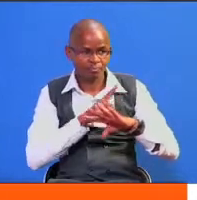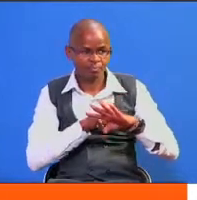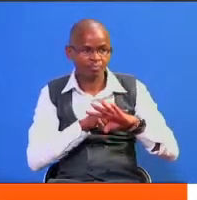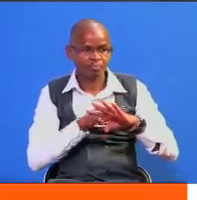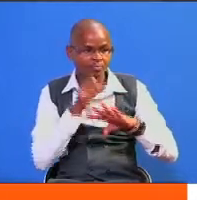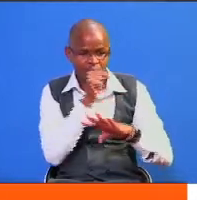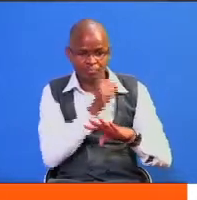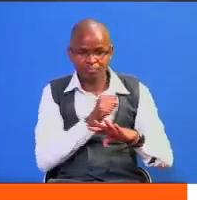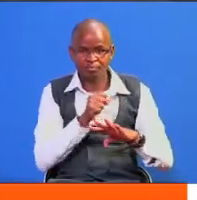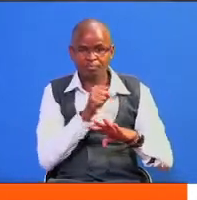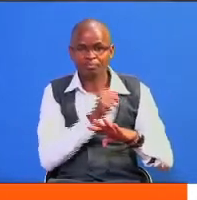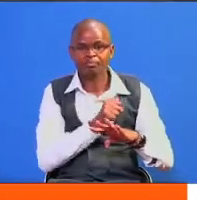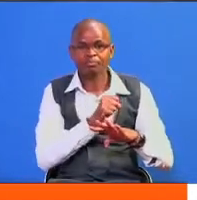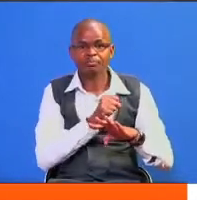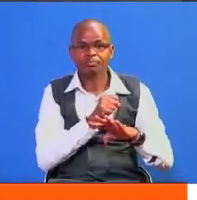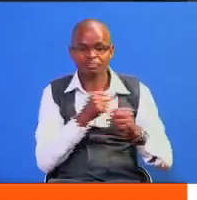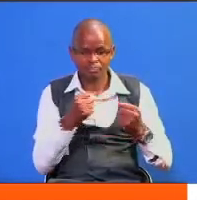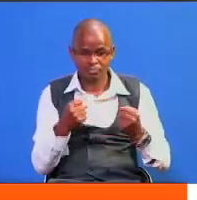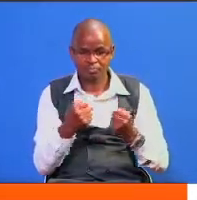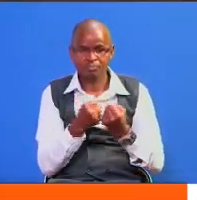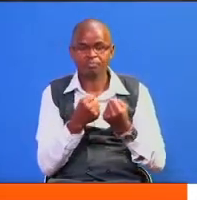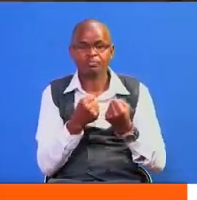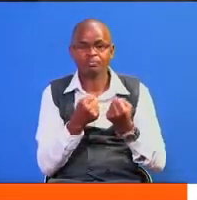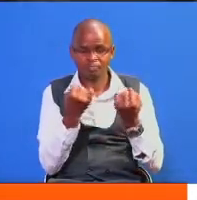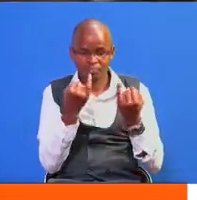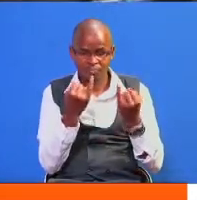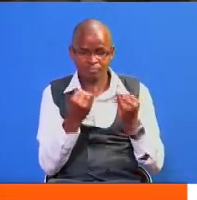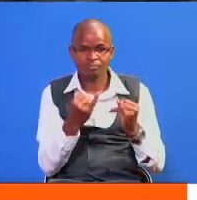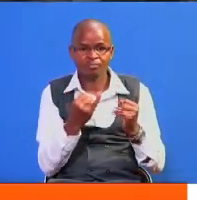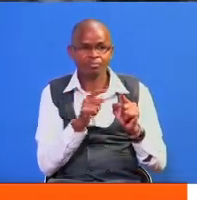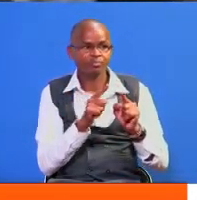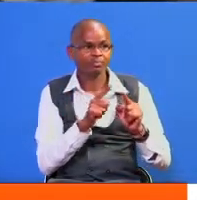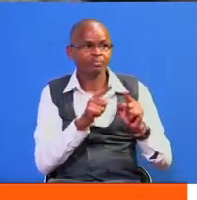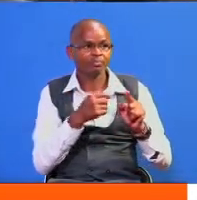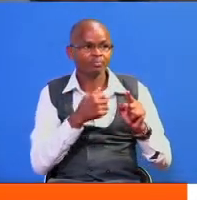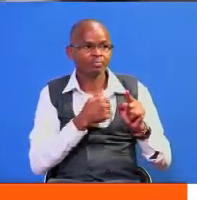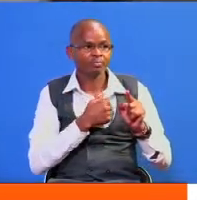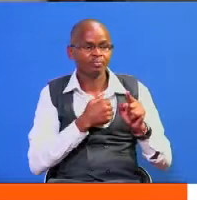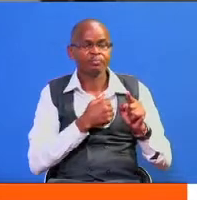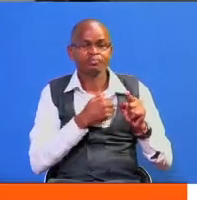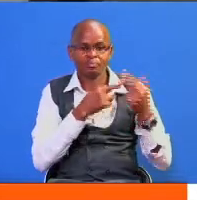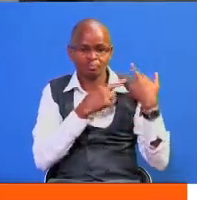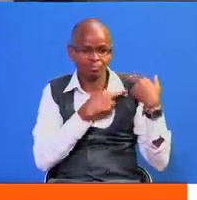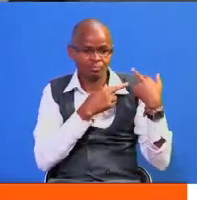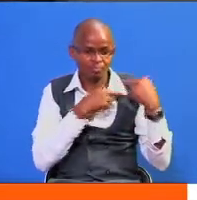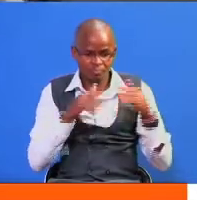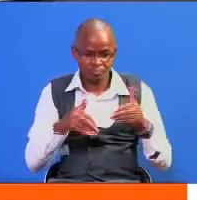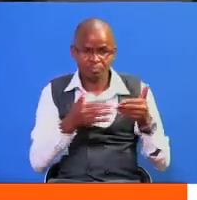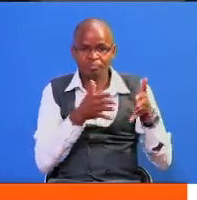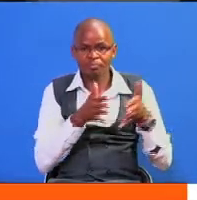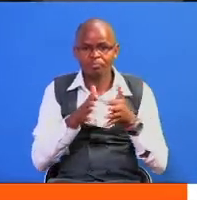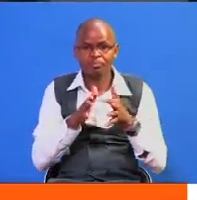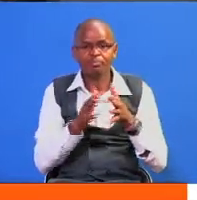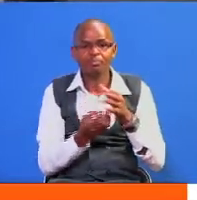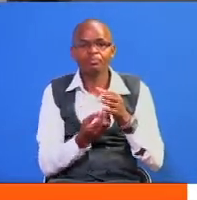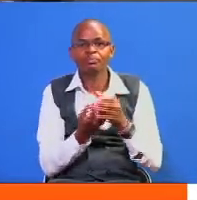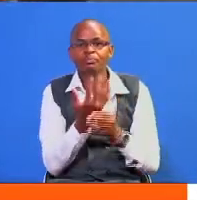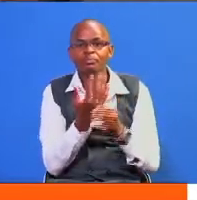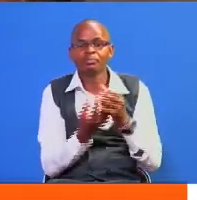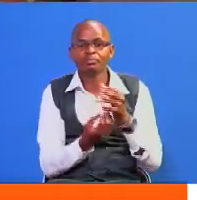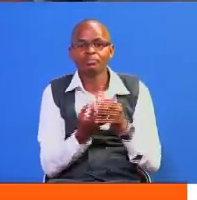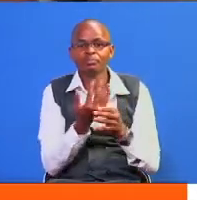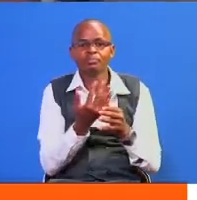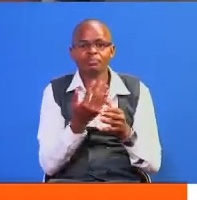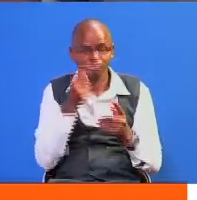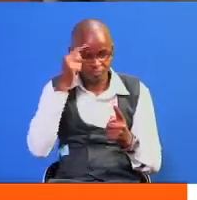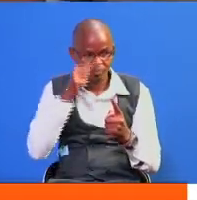mababu zetu, na kusababisha wazazi sasa kuwajibika na kuwapa nafasi kukuza vipaji